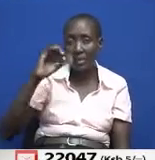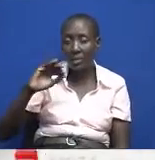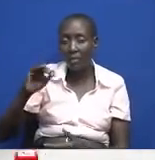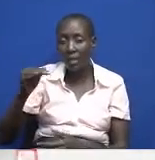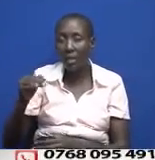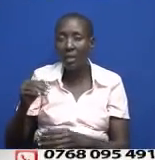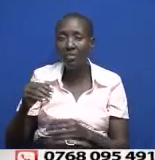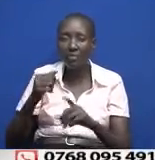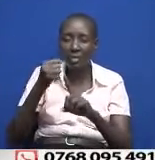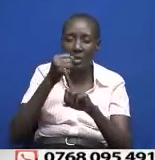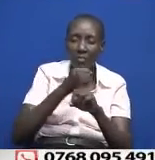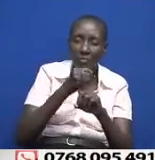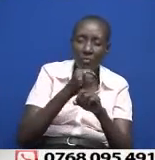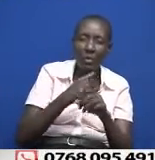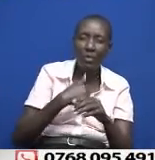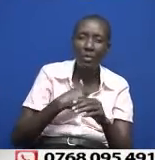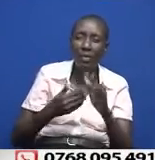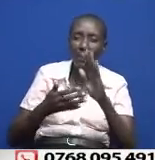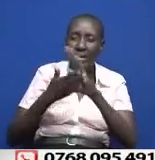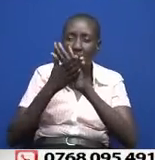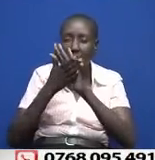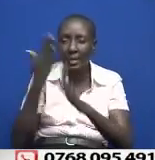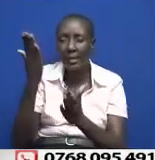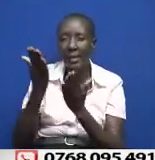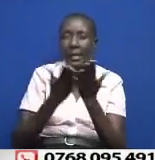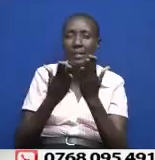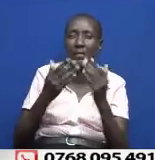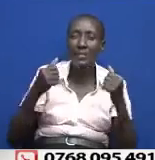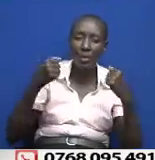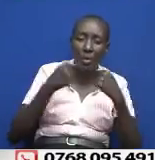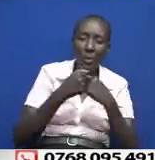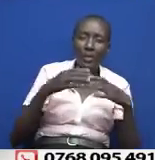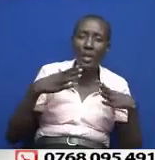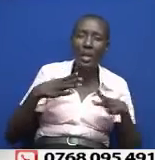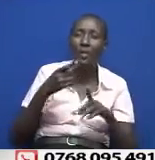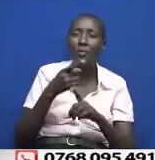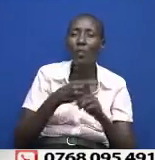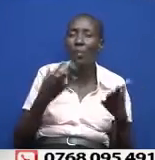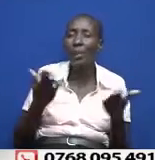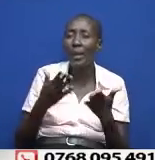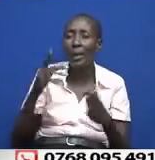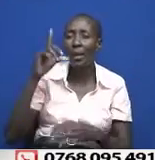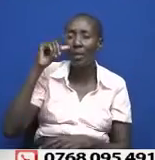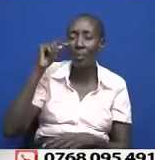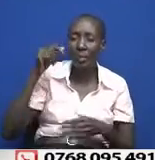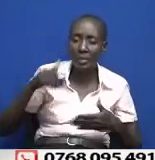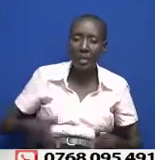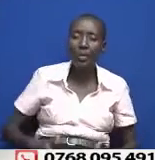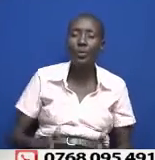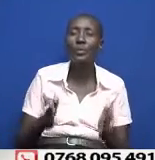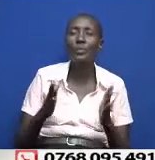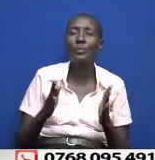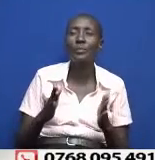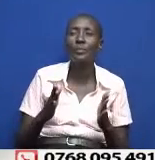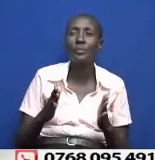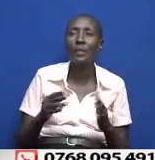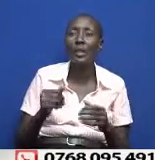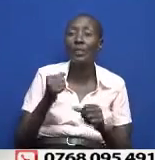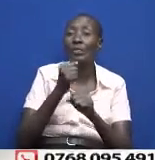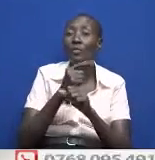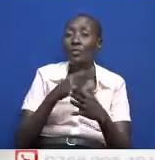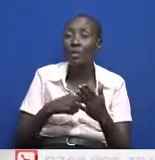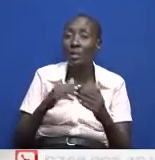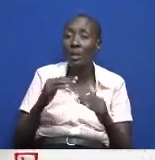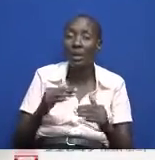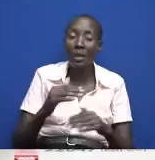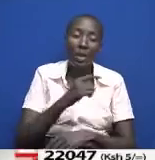za haraka kwa waathiriwa wa ajali zinazotokea kwenye barabara kuu ya Mombasa. Kina ambalo tumefanya, tuko na hospitali ya